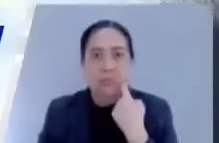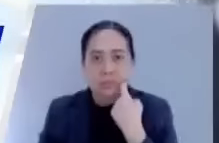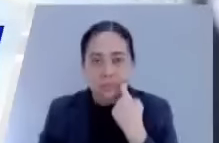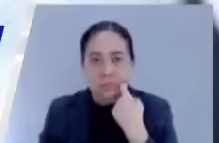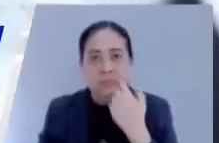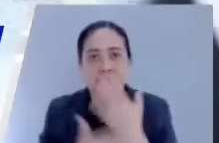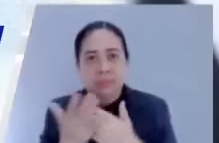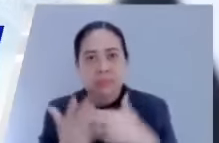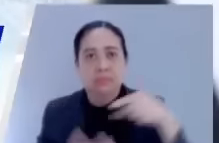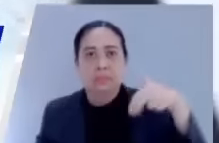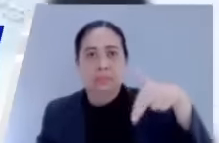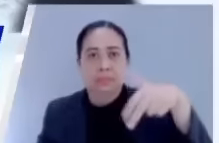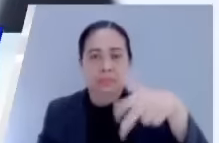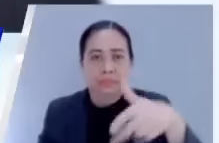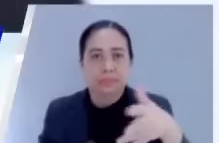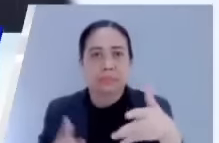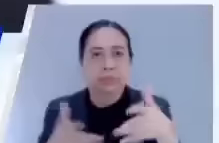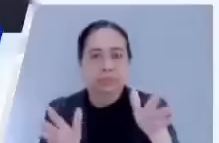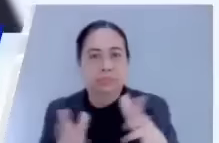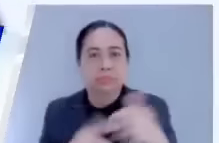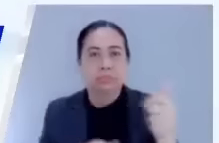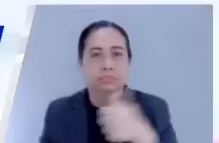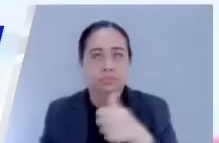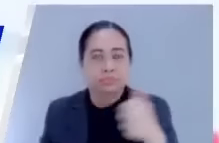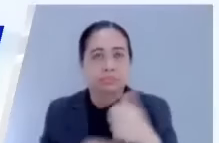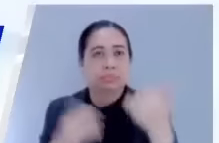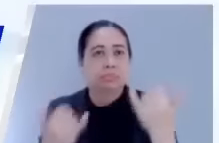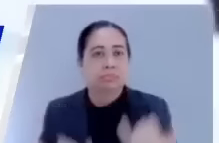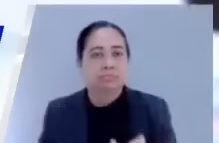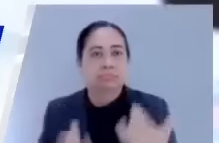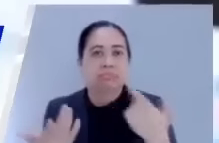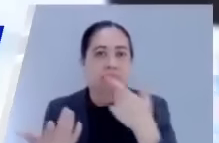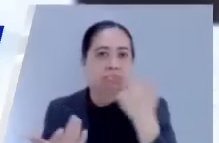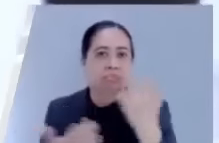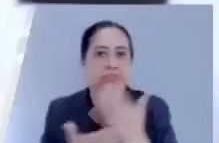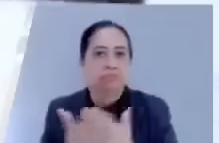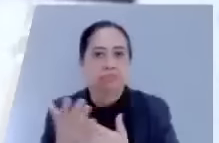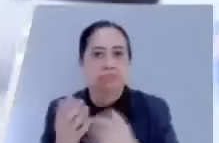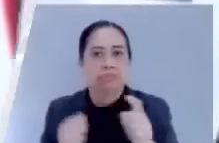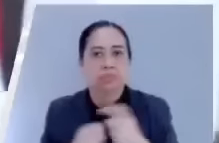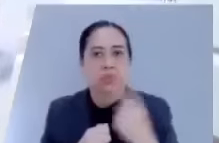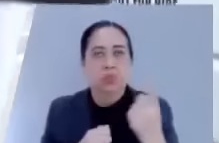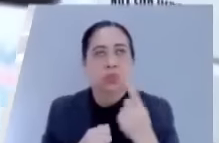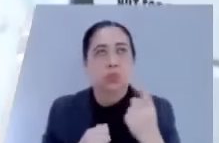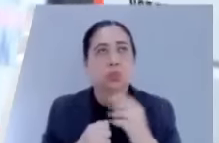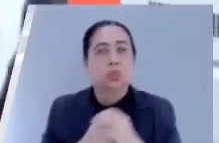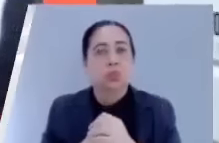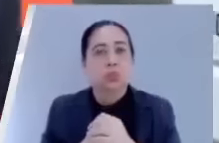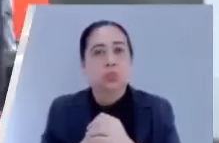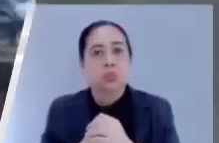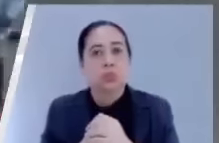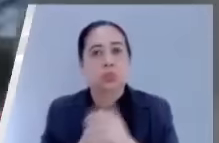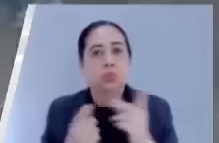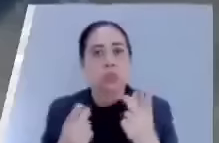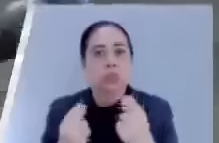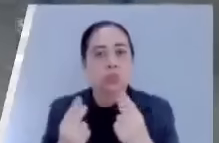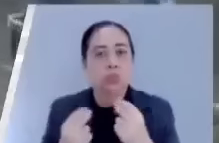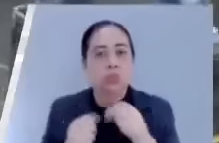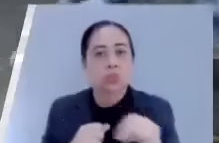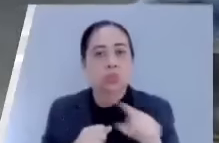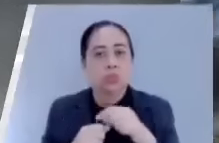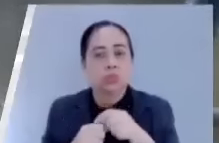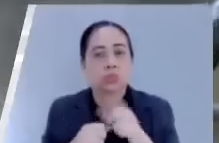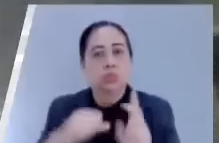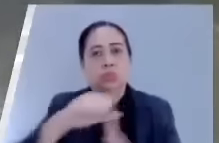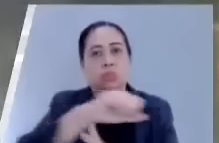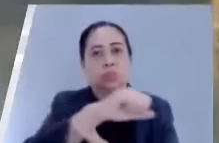na pinapayagan at nakakalusot dyan, ngayon ay wala na dahil may mga bantay na tanging mga gumagawa na lamang dyan sa tulay at gagawa ngayong